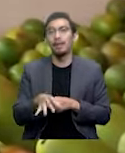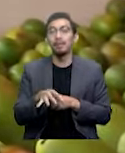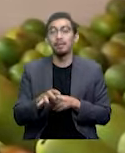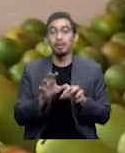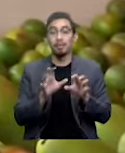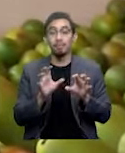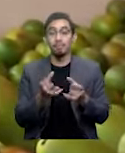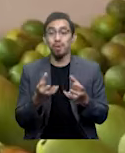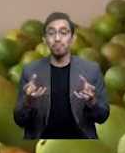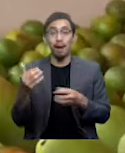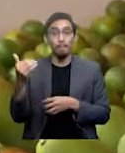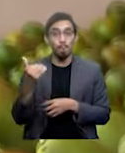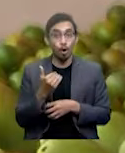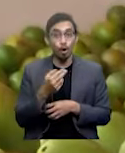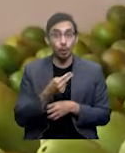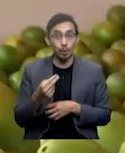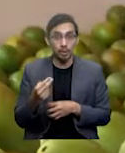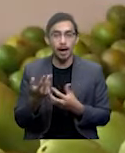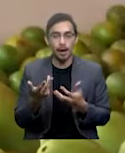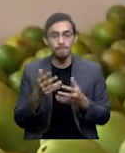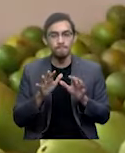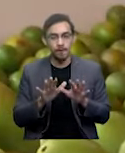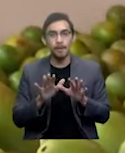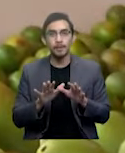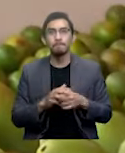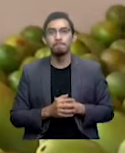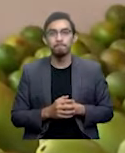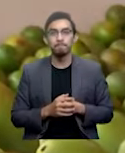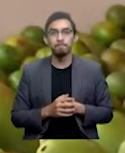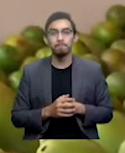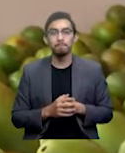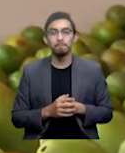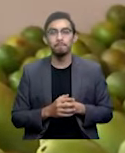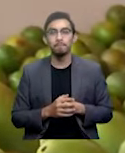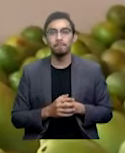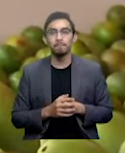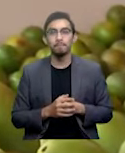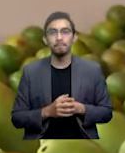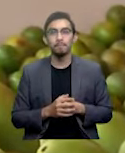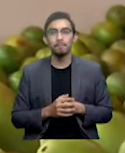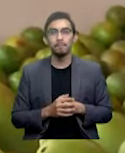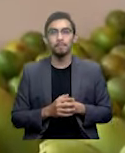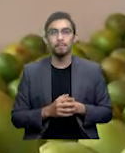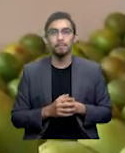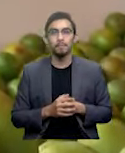impor yang masuk ke Indonesia. Dari Jakarta, Elsa Casey, Eri Nugraha, dan Dias Triawan, iNews melaporkan.